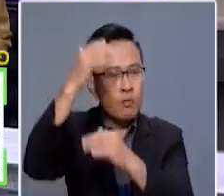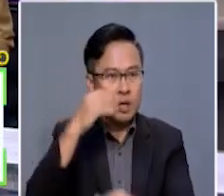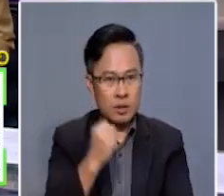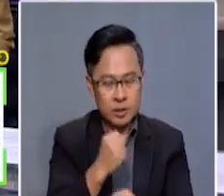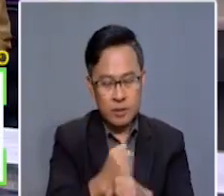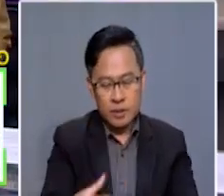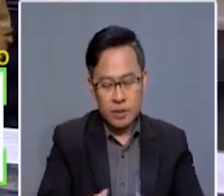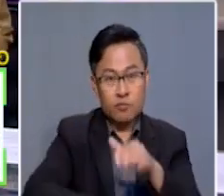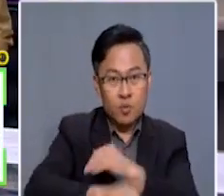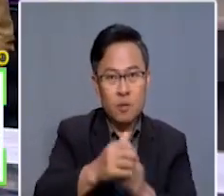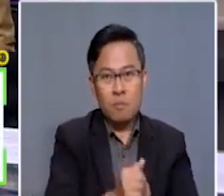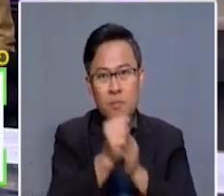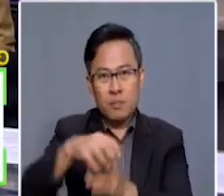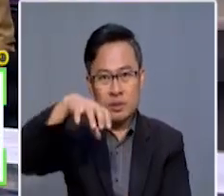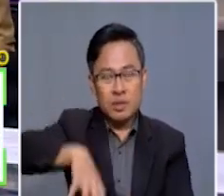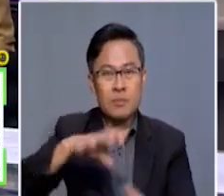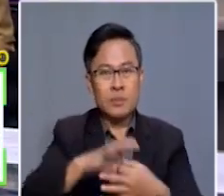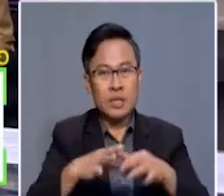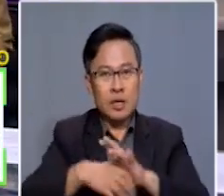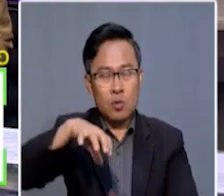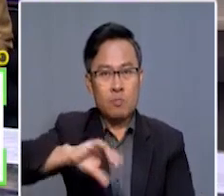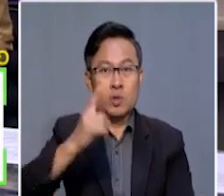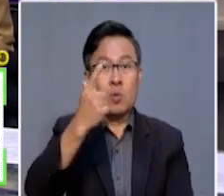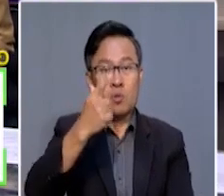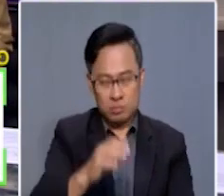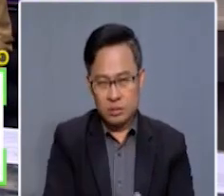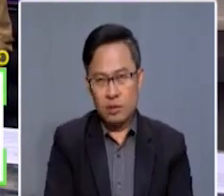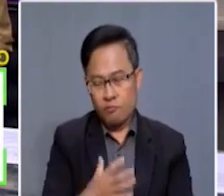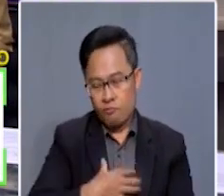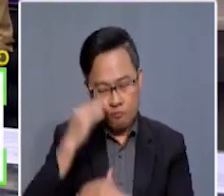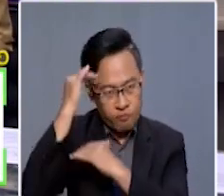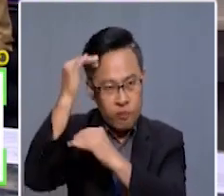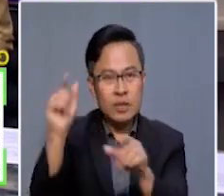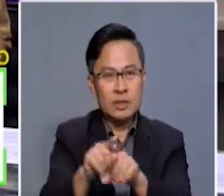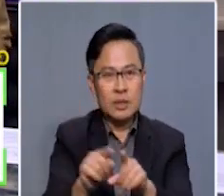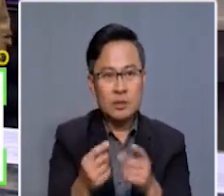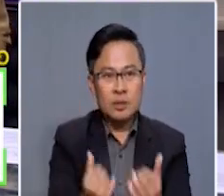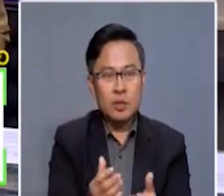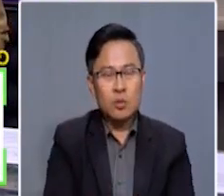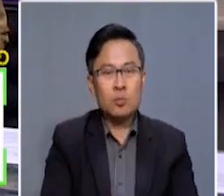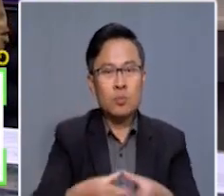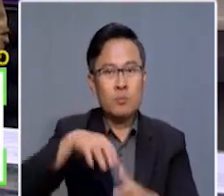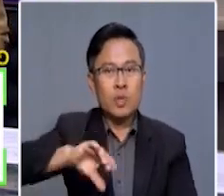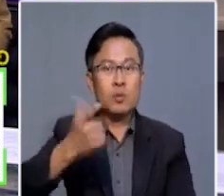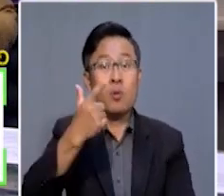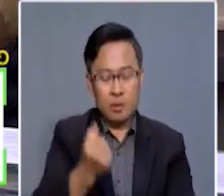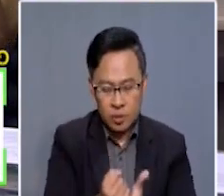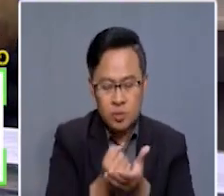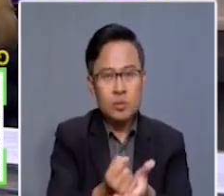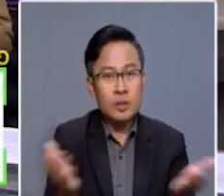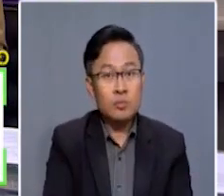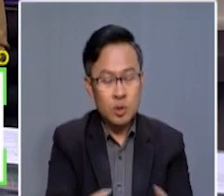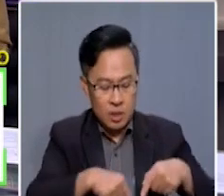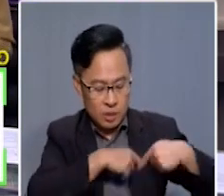ๆทีมหมูป่าเนี่ยไปที่สนามกีฬาแห่งนี้ให้ได้ไปร่วมทีมนี้ให้ได้ด้วยนะคะเมื่อวานนี้พี่ๆ SCG เมืองทองเขาก็เลยออกมา